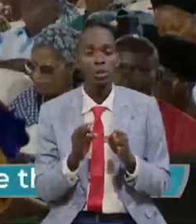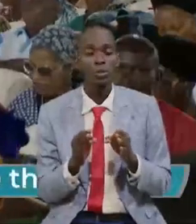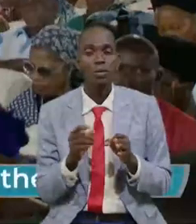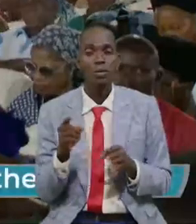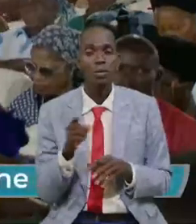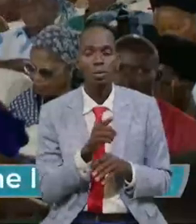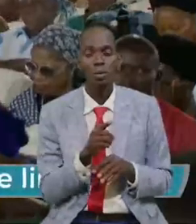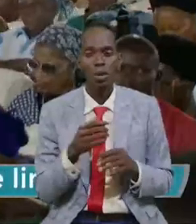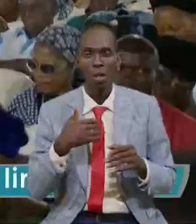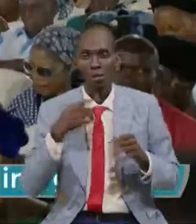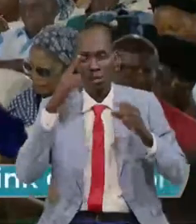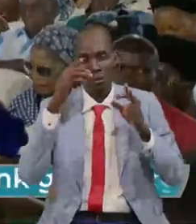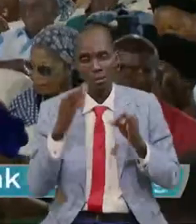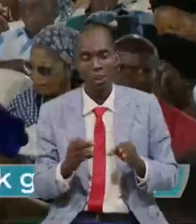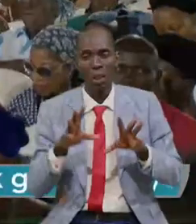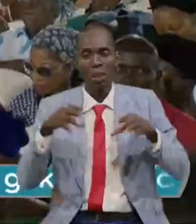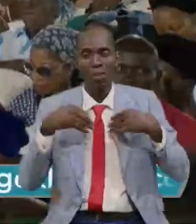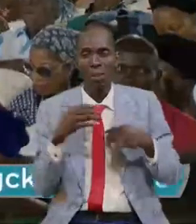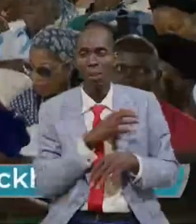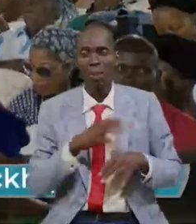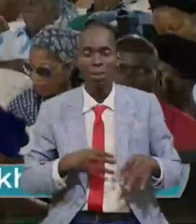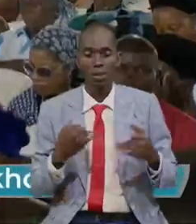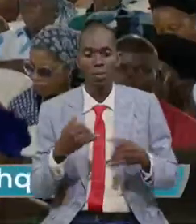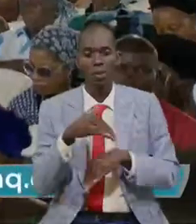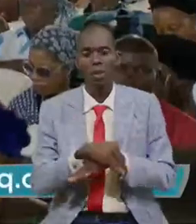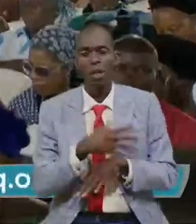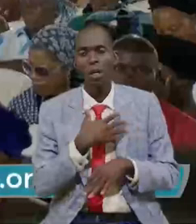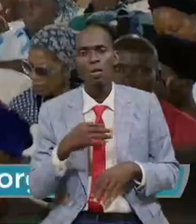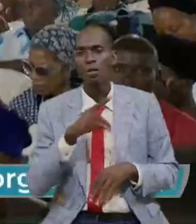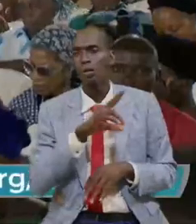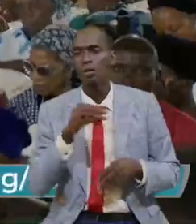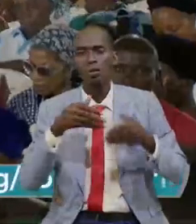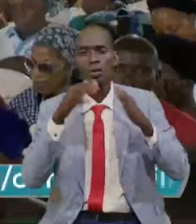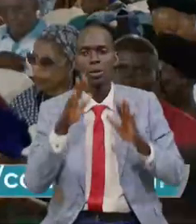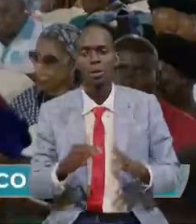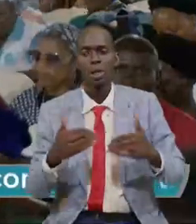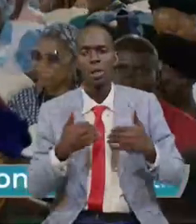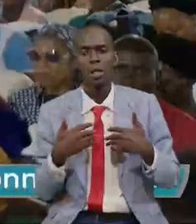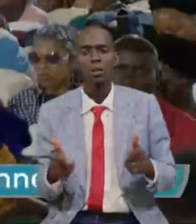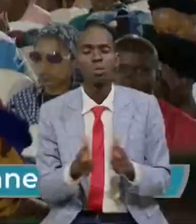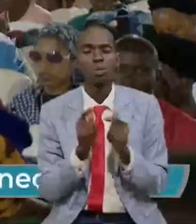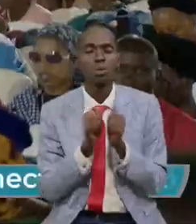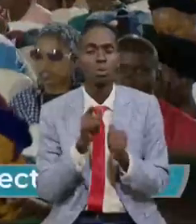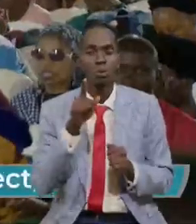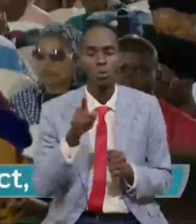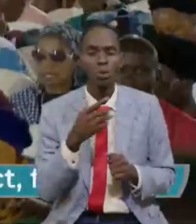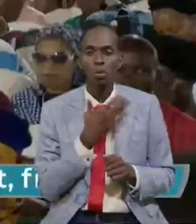Si vous êtes l'un de ceux qui ont donné leur vie à Christ, alors faites